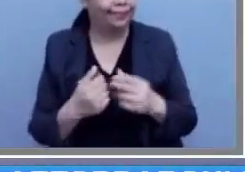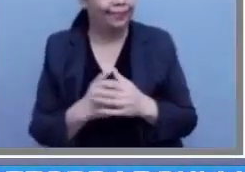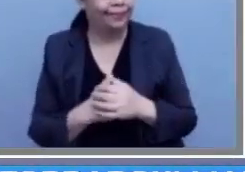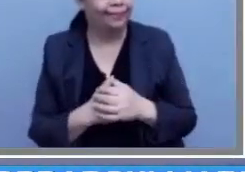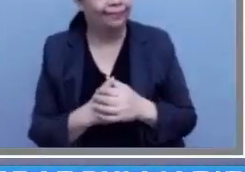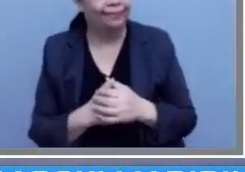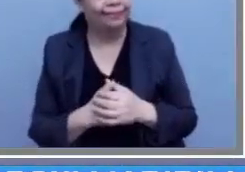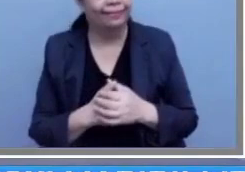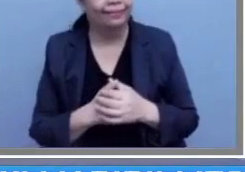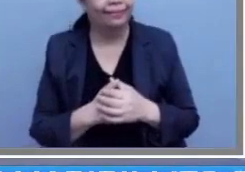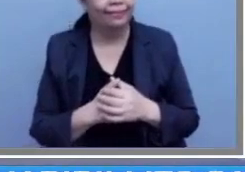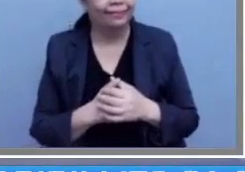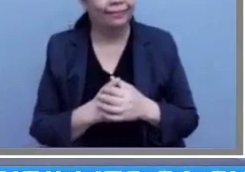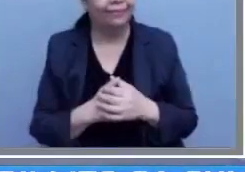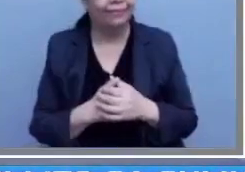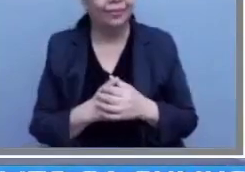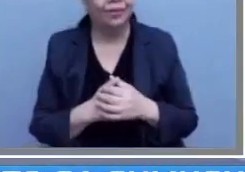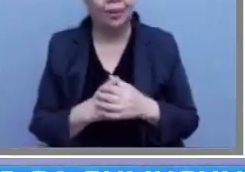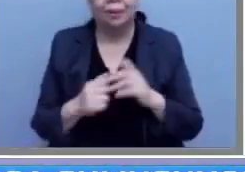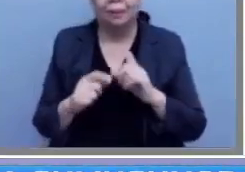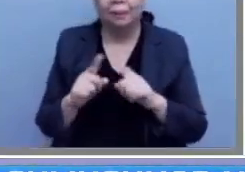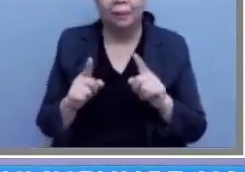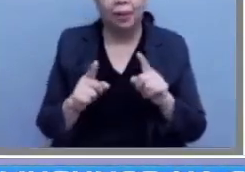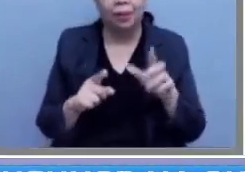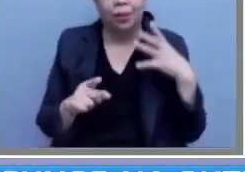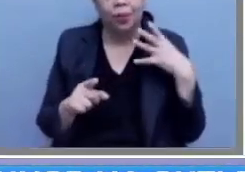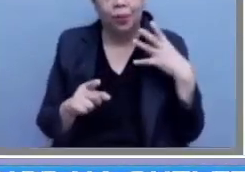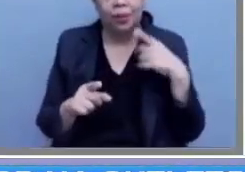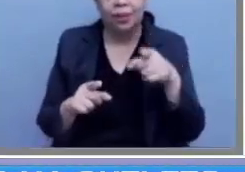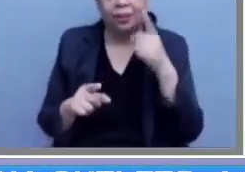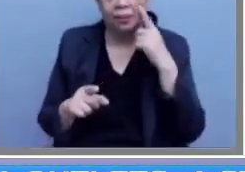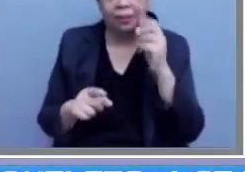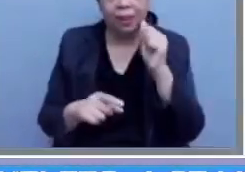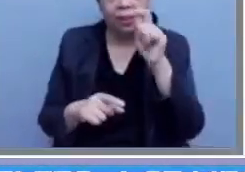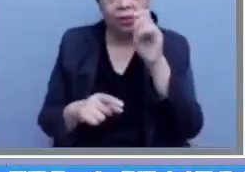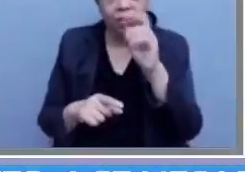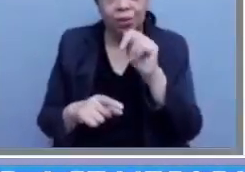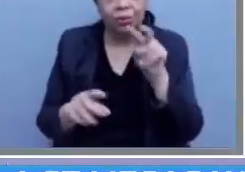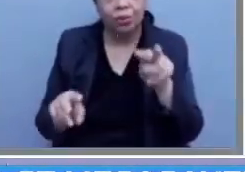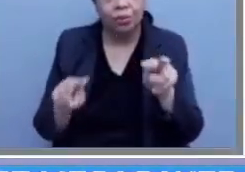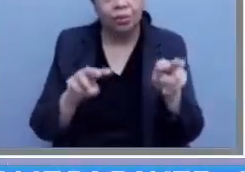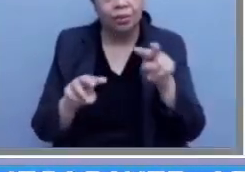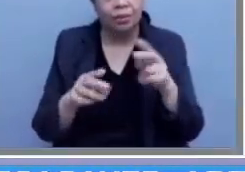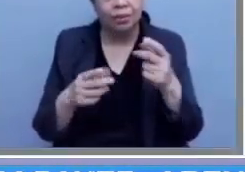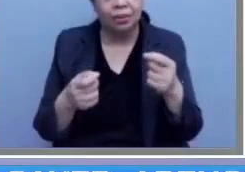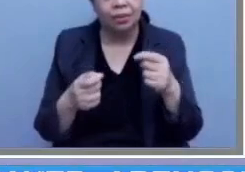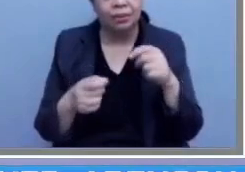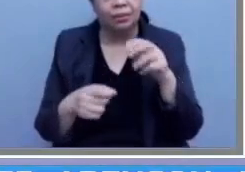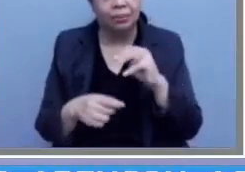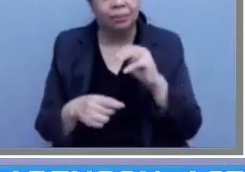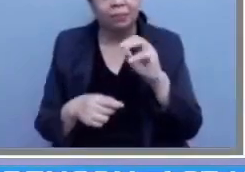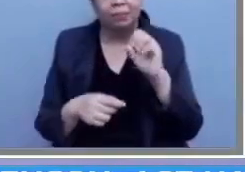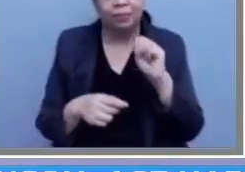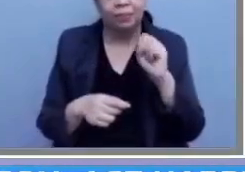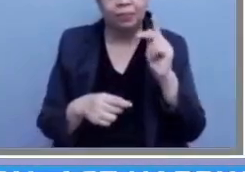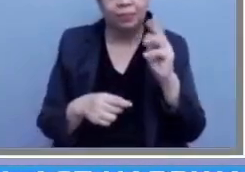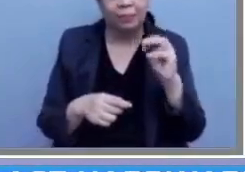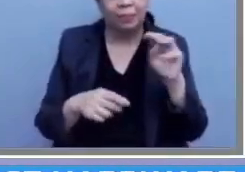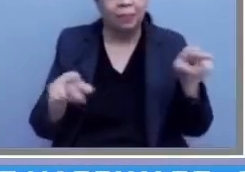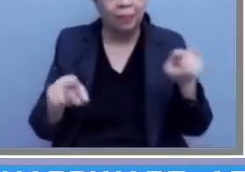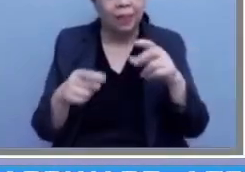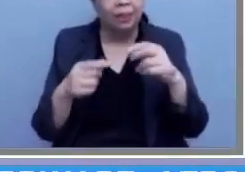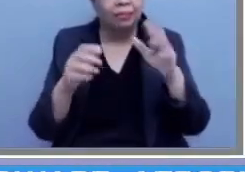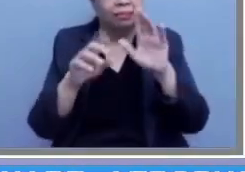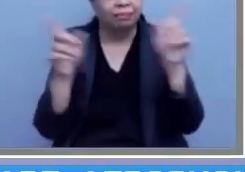niya Oo pero Teka lang sir Jerick may mga action scenes ba dito sa Maging Sino Ka Man na talagang very challenging para